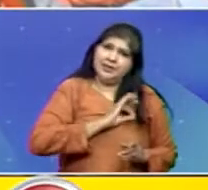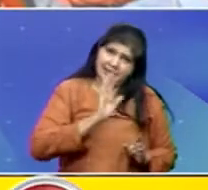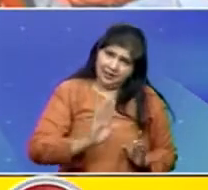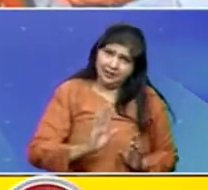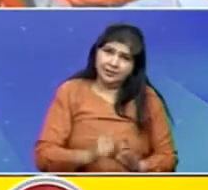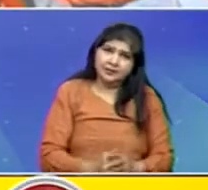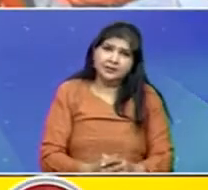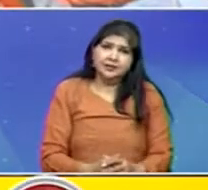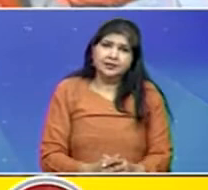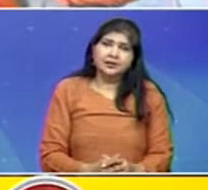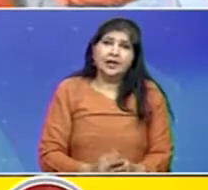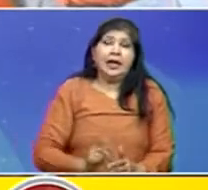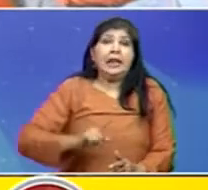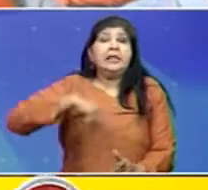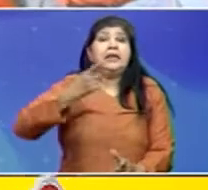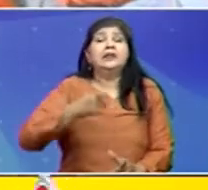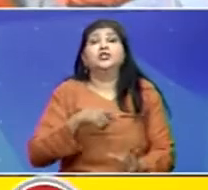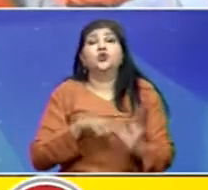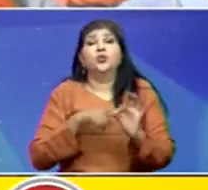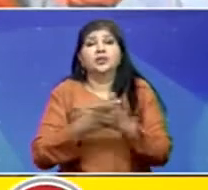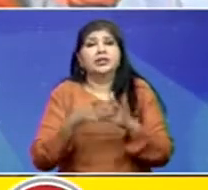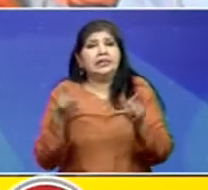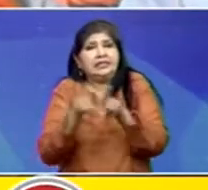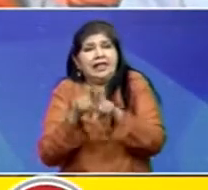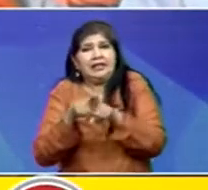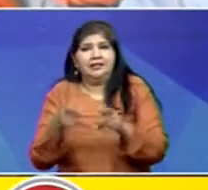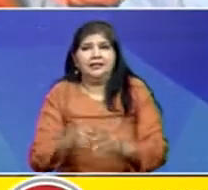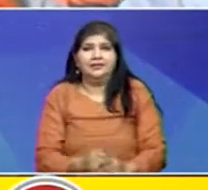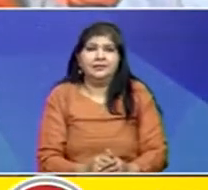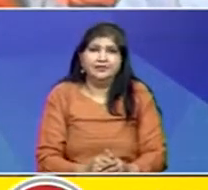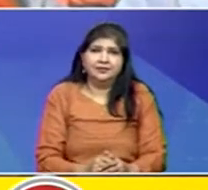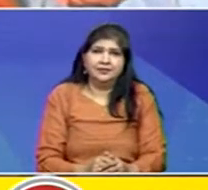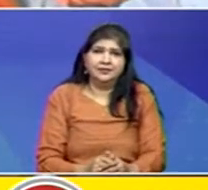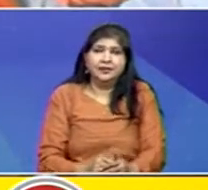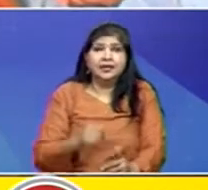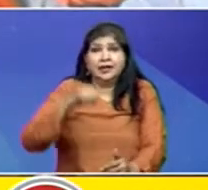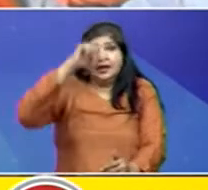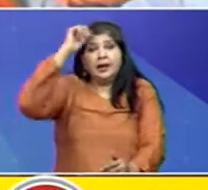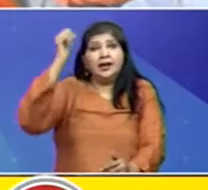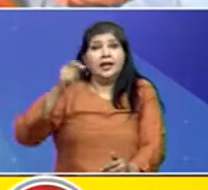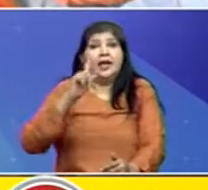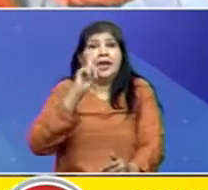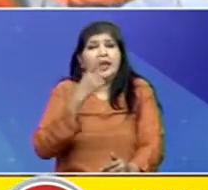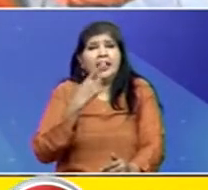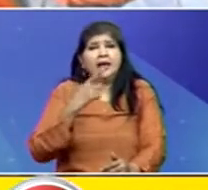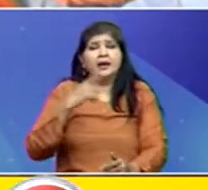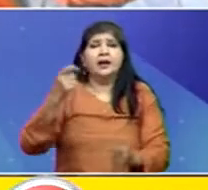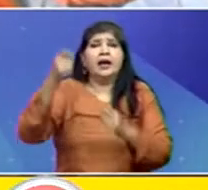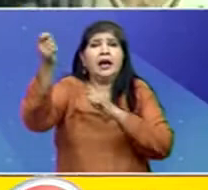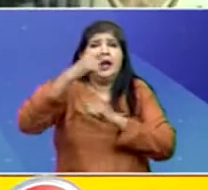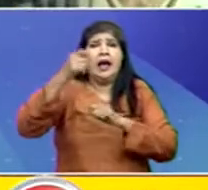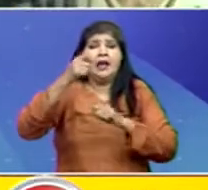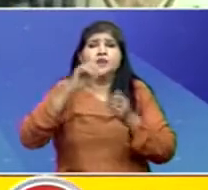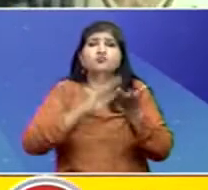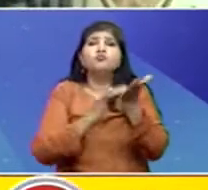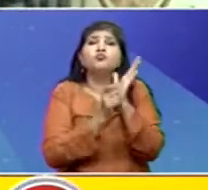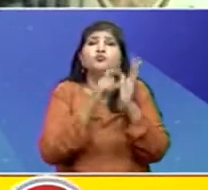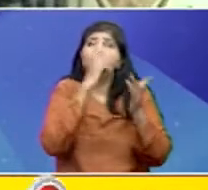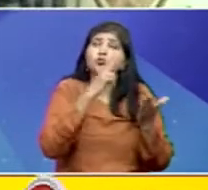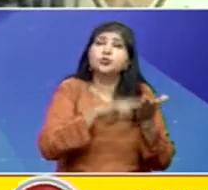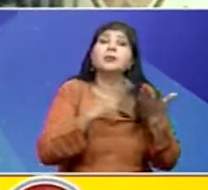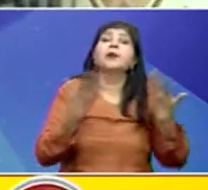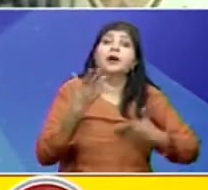होगा अगला सवाल इसी से जुड़ा है देश का एक मात्र काइट मुजियम कहां है